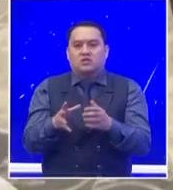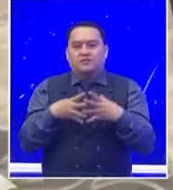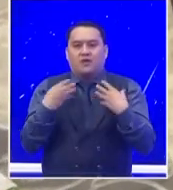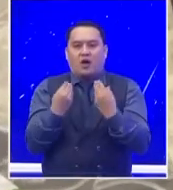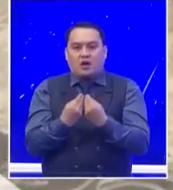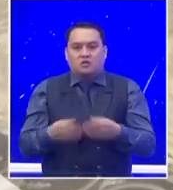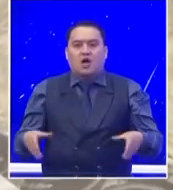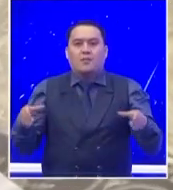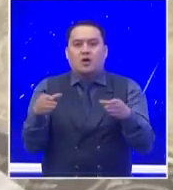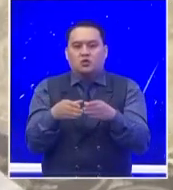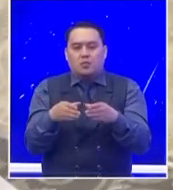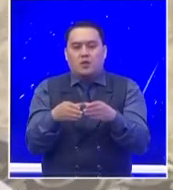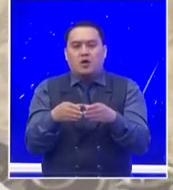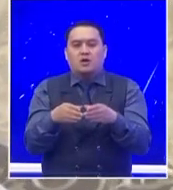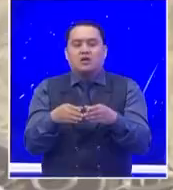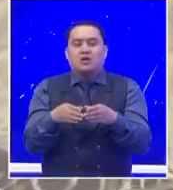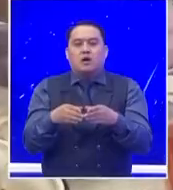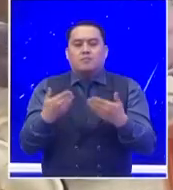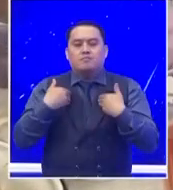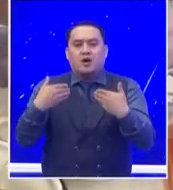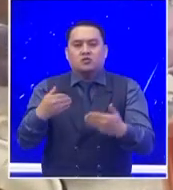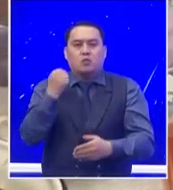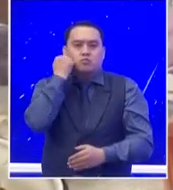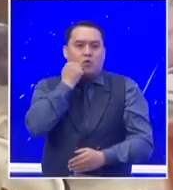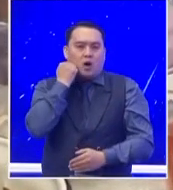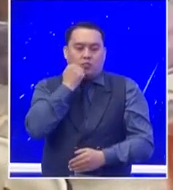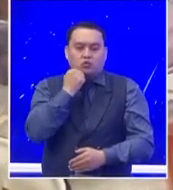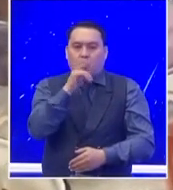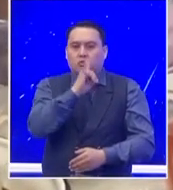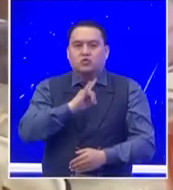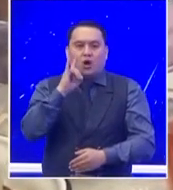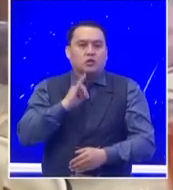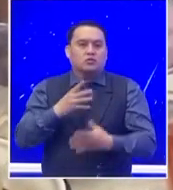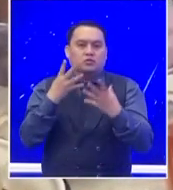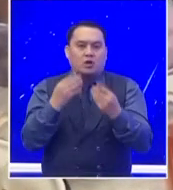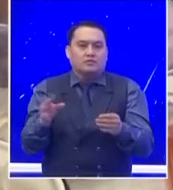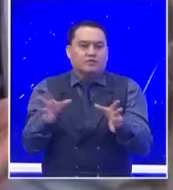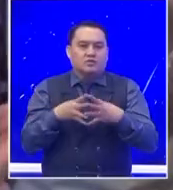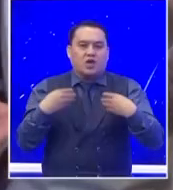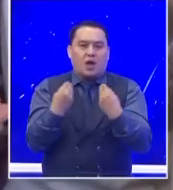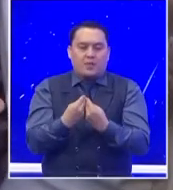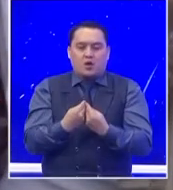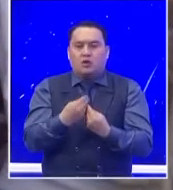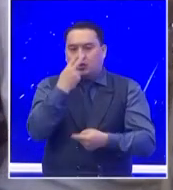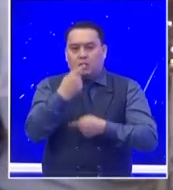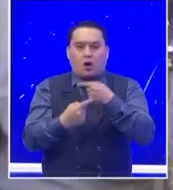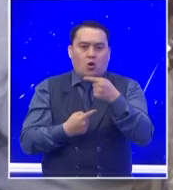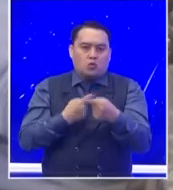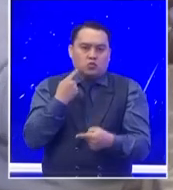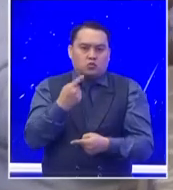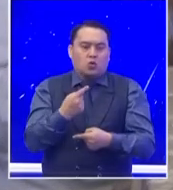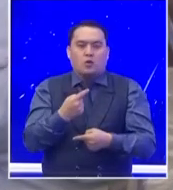все собрались за семейным дастарханом. Поздравить любимую бабулю с Международным женским днем прибыло все семейство. Эту традицию потомство